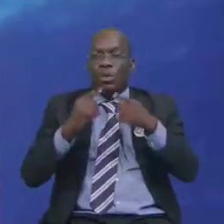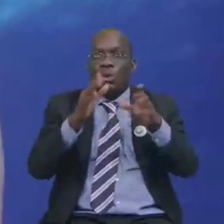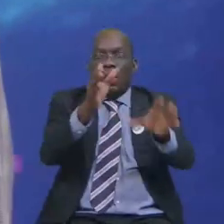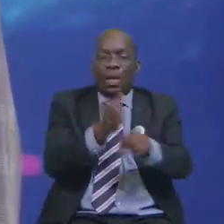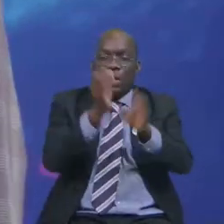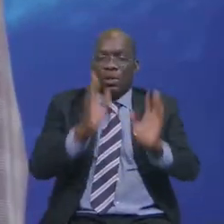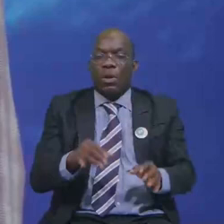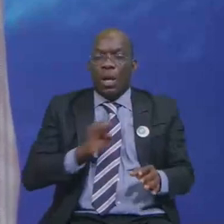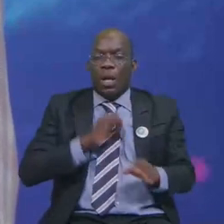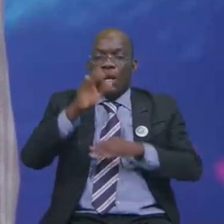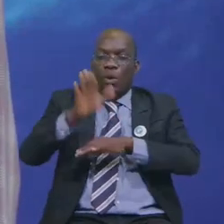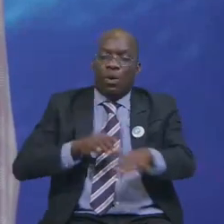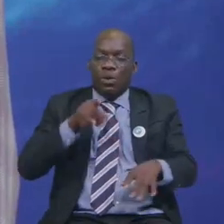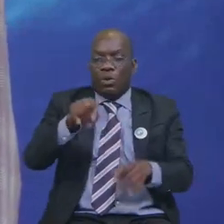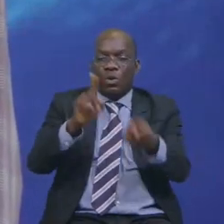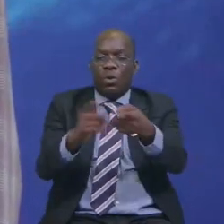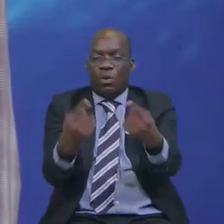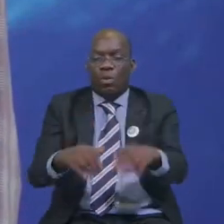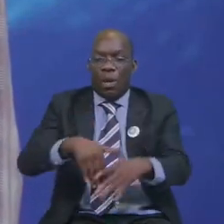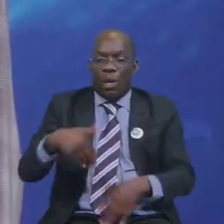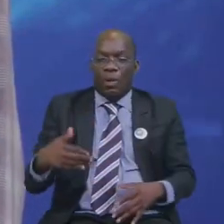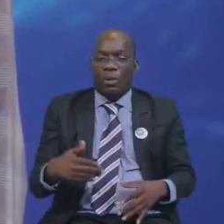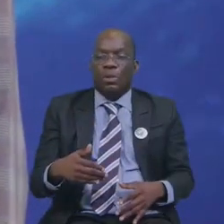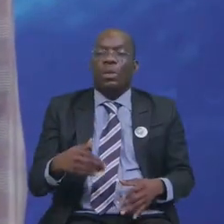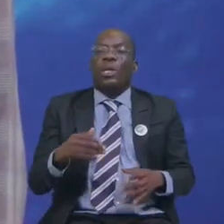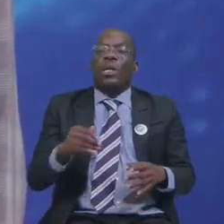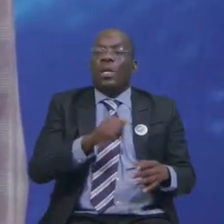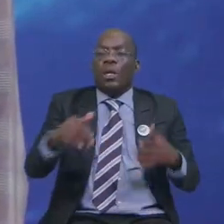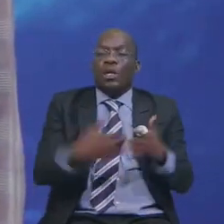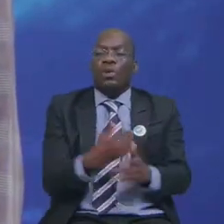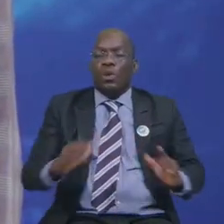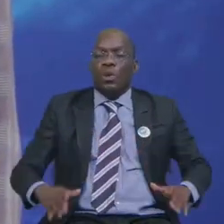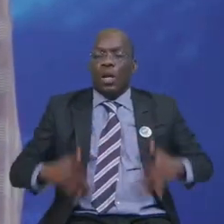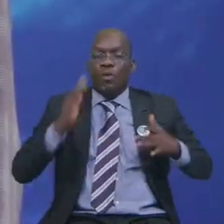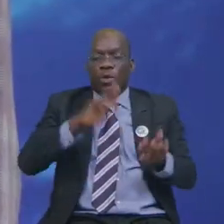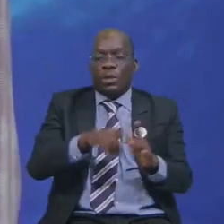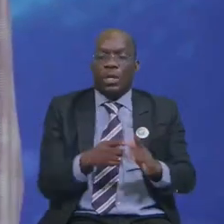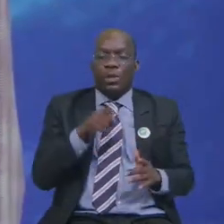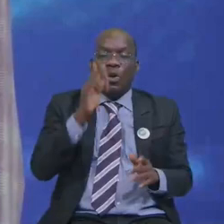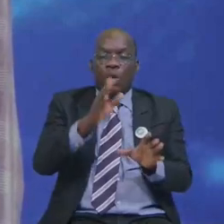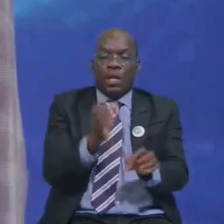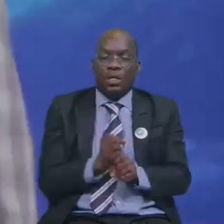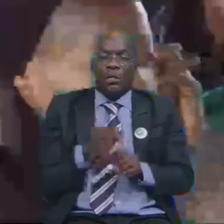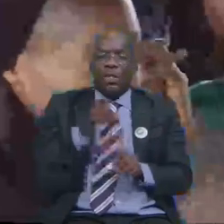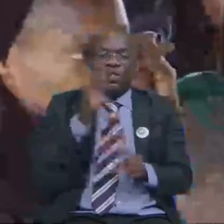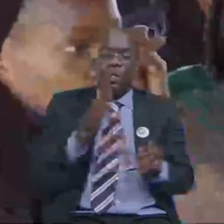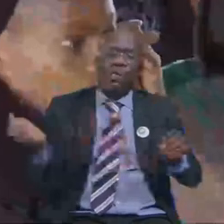une nouvelle vie va commencer tu vas réaliser tu vas vaincre